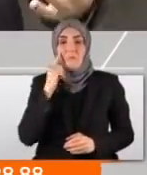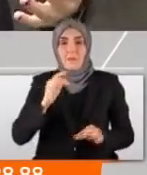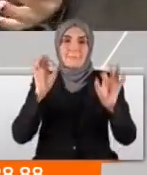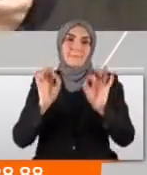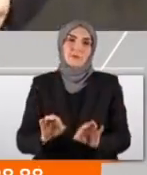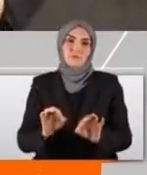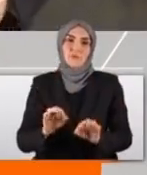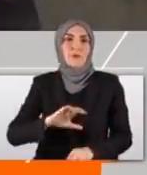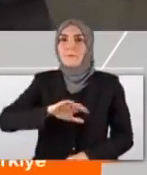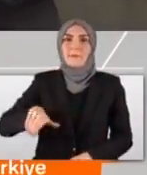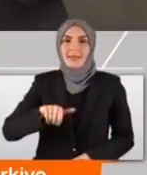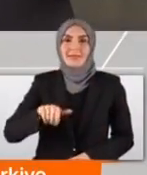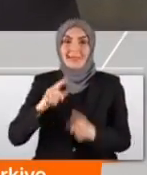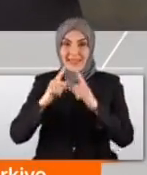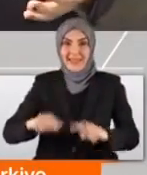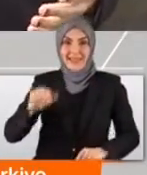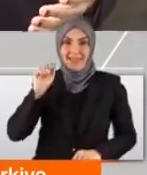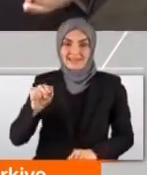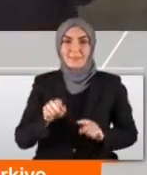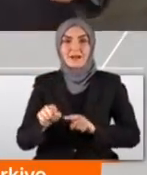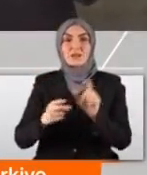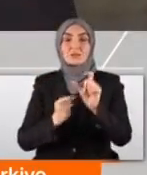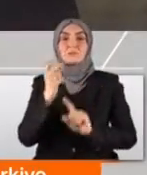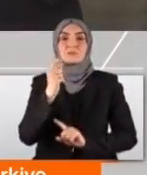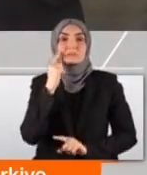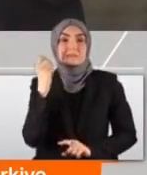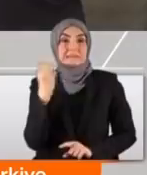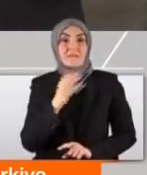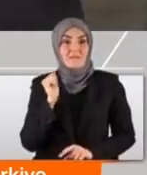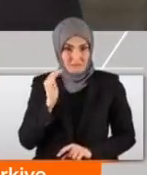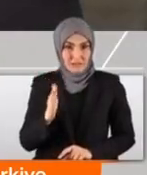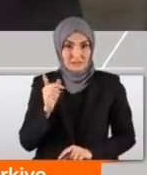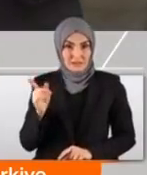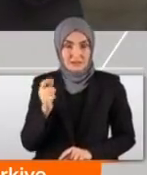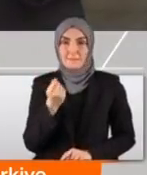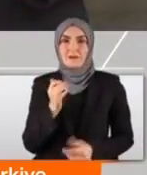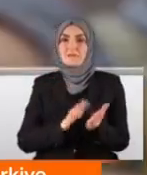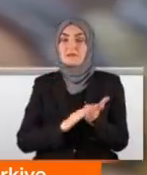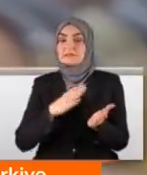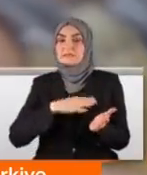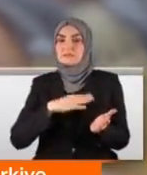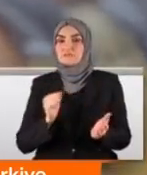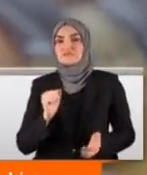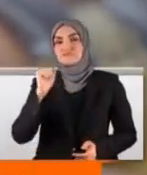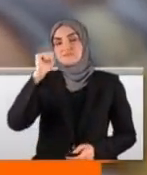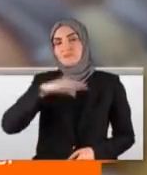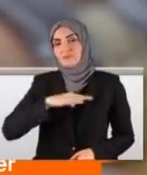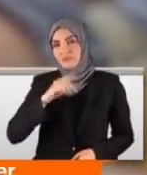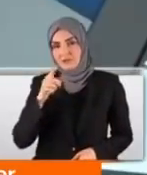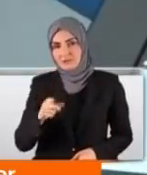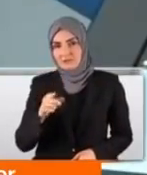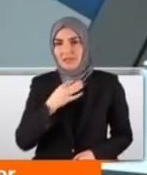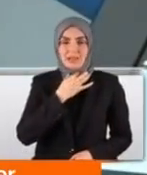çok popülerse, yani takipçi sayısı fazlaysa, istenen rakam da yukarılara çıkıyor. Çaresiz kalan